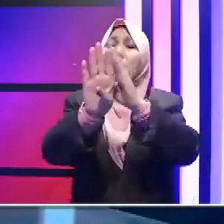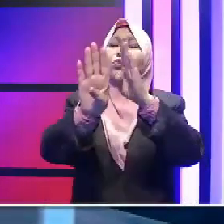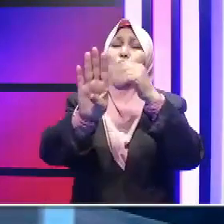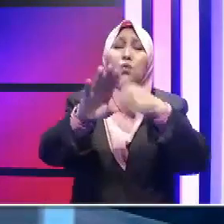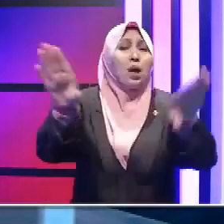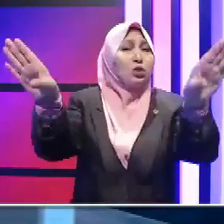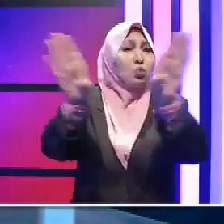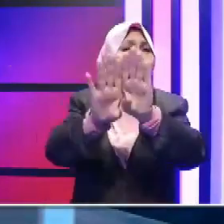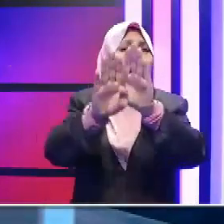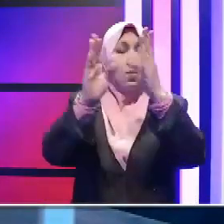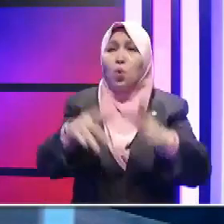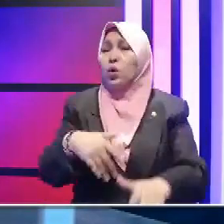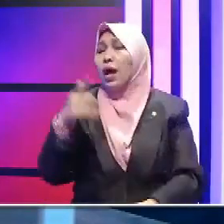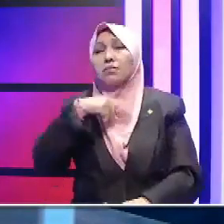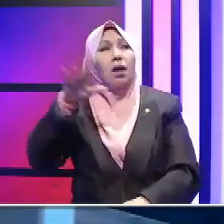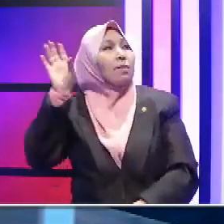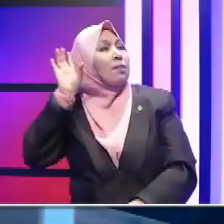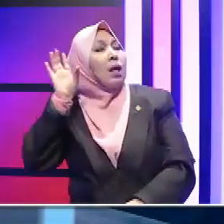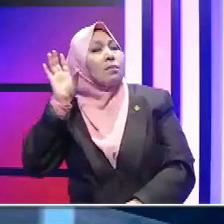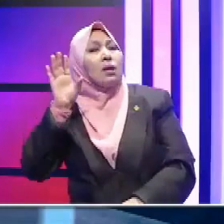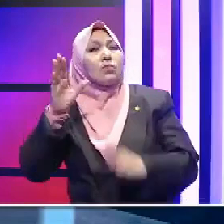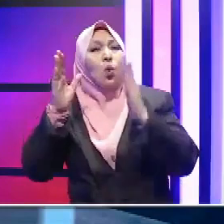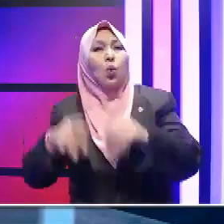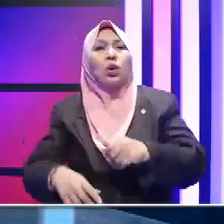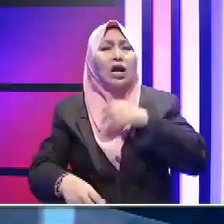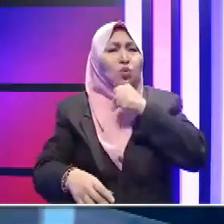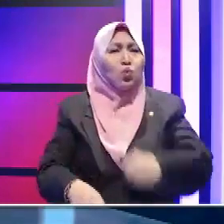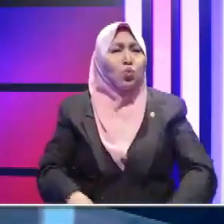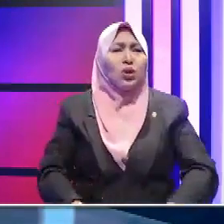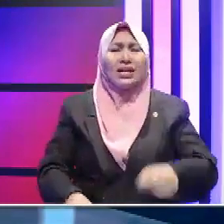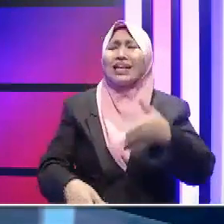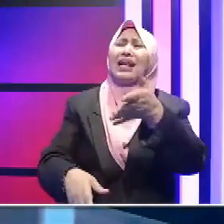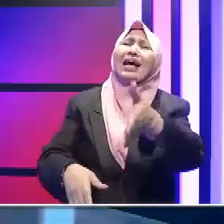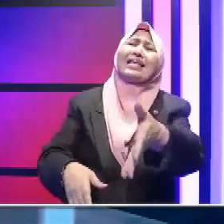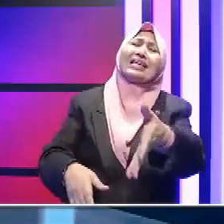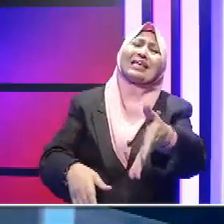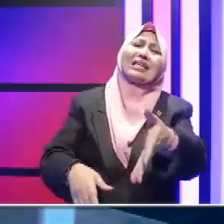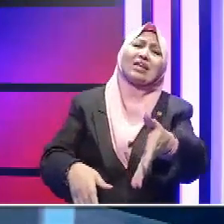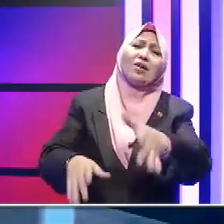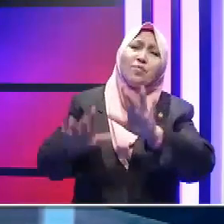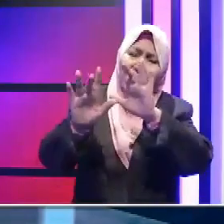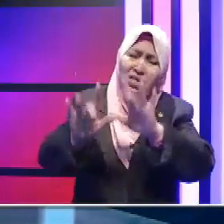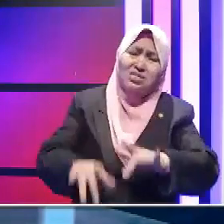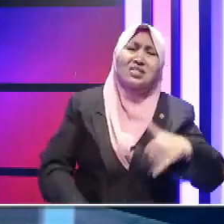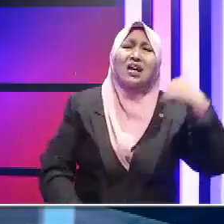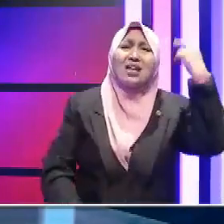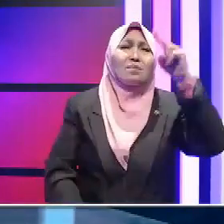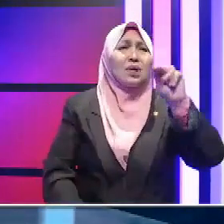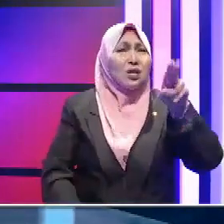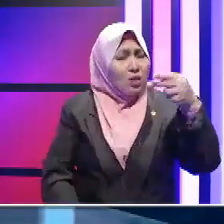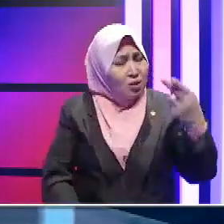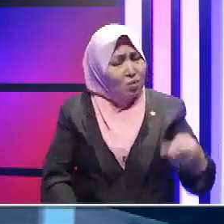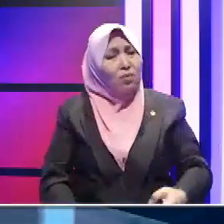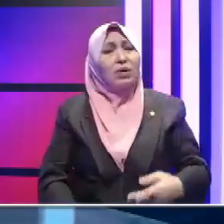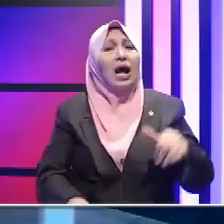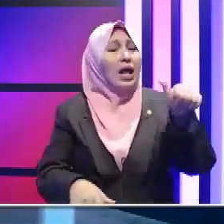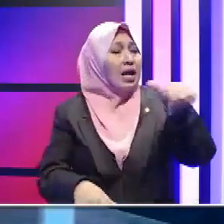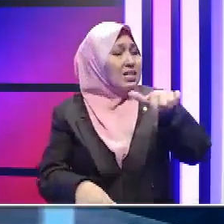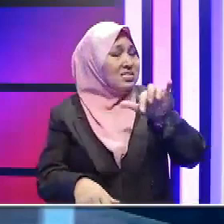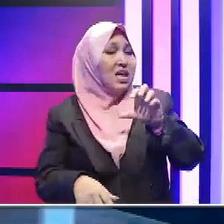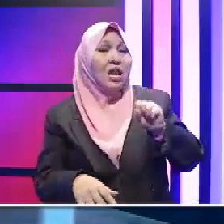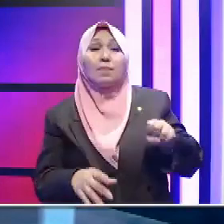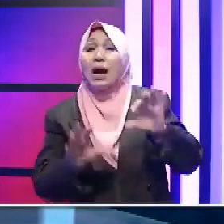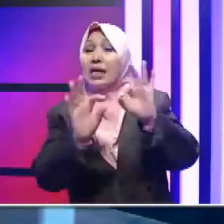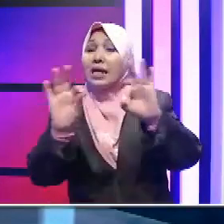ditutup orang tanah denga orang ketua orang tua ini lagi Kasihan uh di sana make disinilah ayat yang